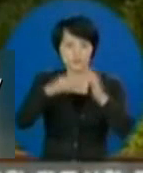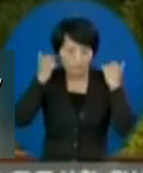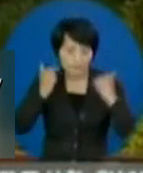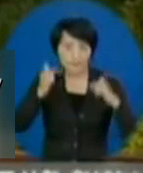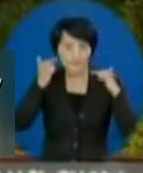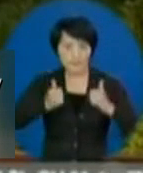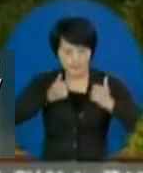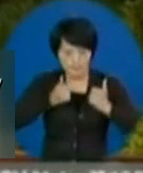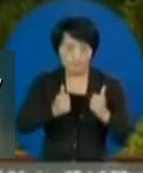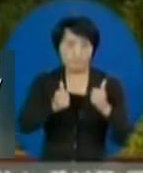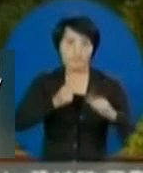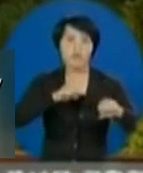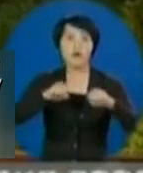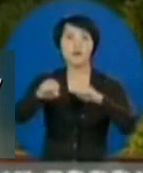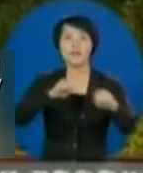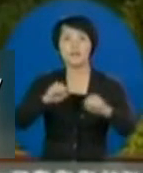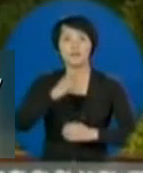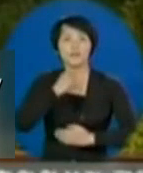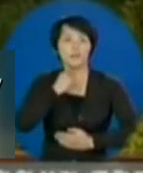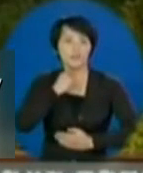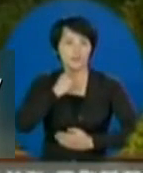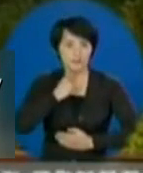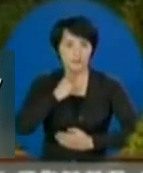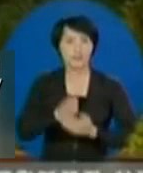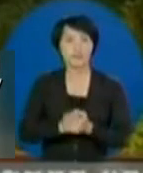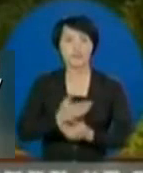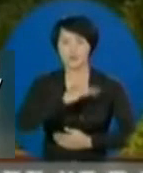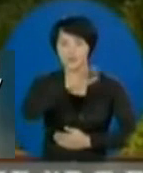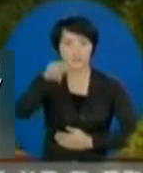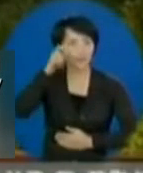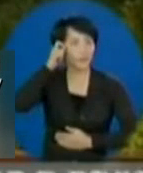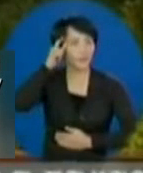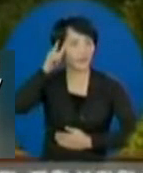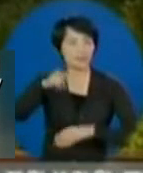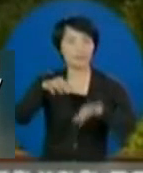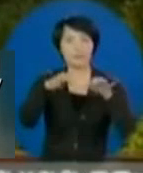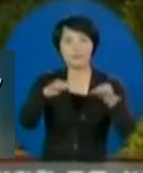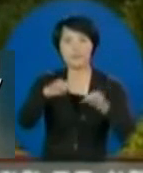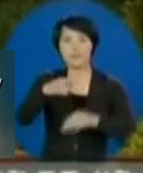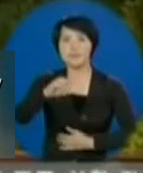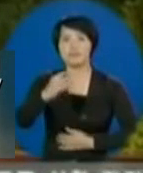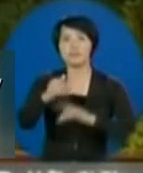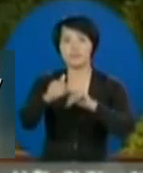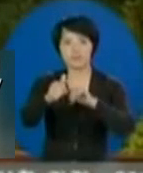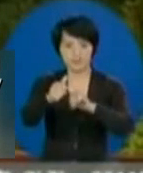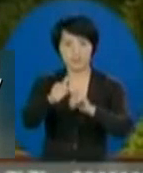불철주야 정력적으로 활동하시던 우리의 위대한 김정일